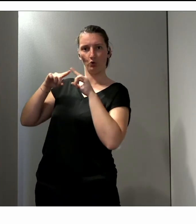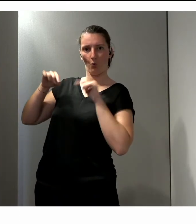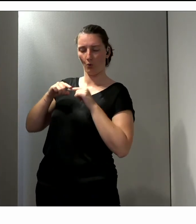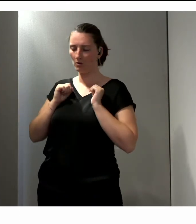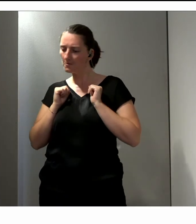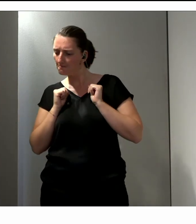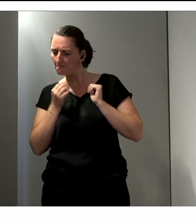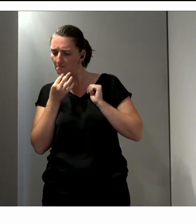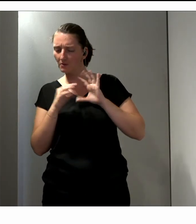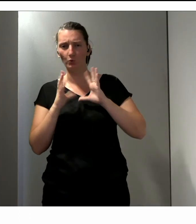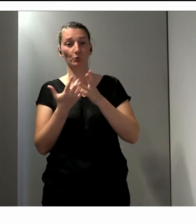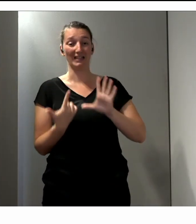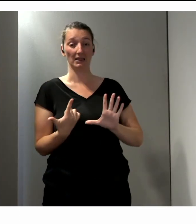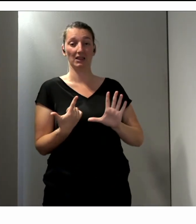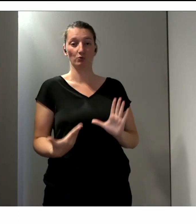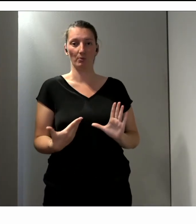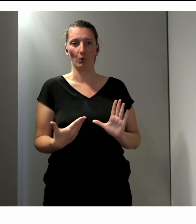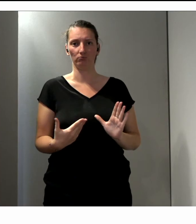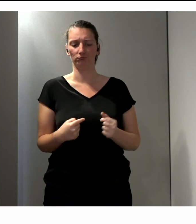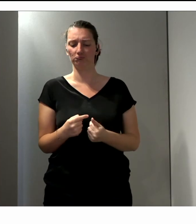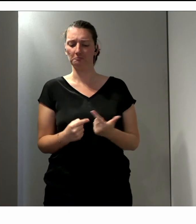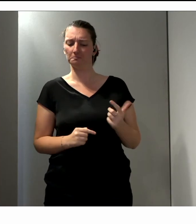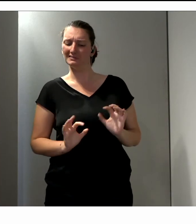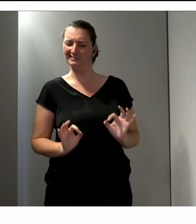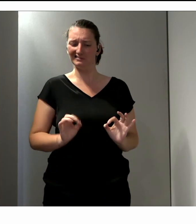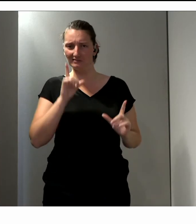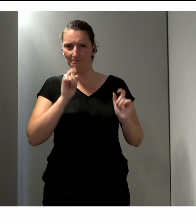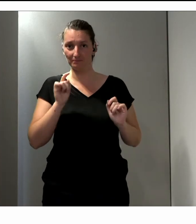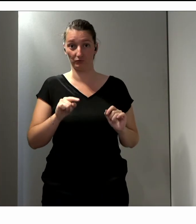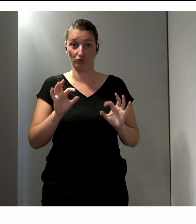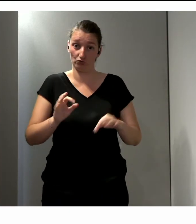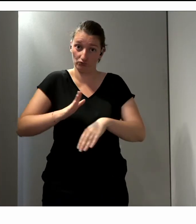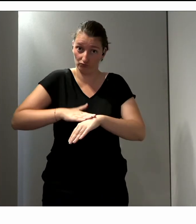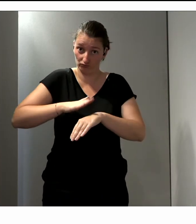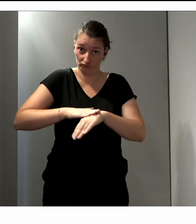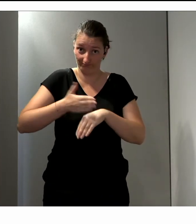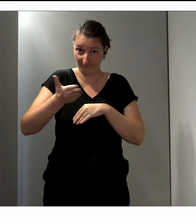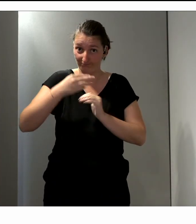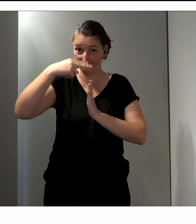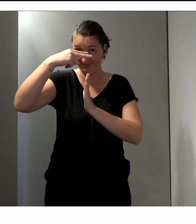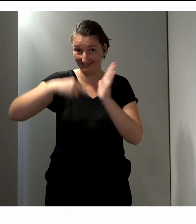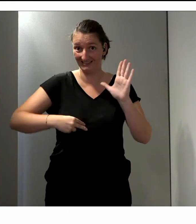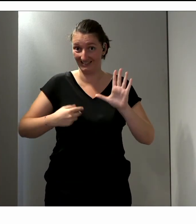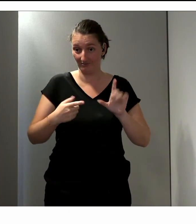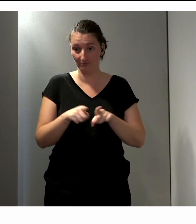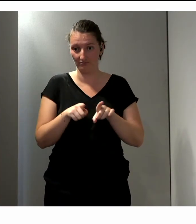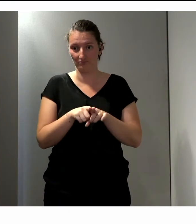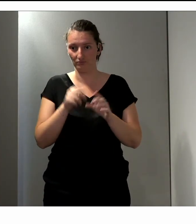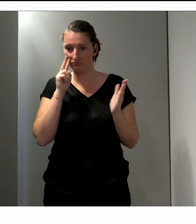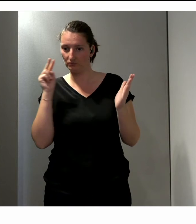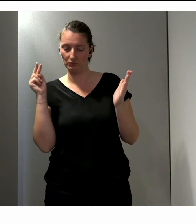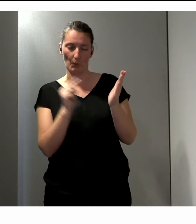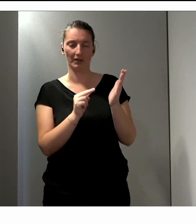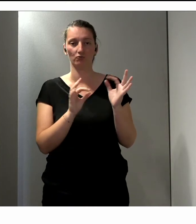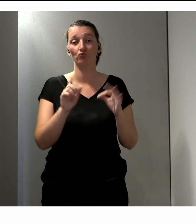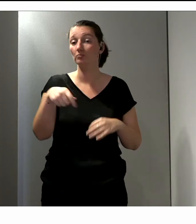maintenant 7 et je conseille vraiment de les lire et de les consulter. Ils